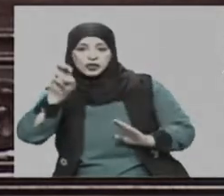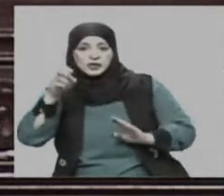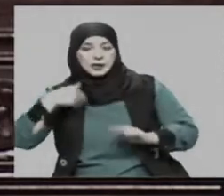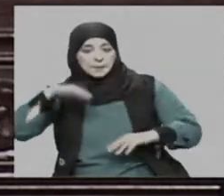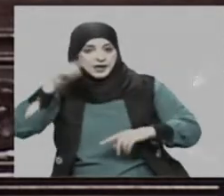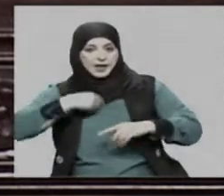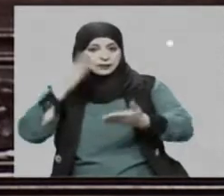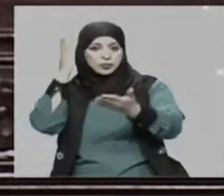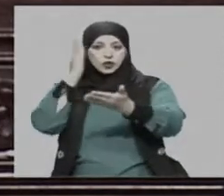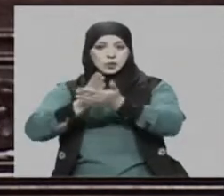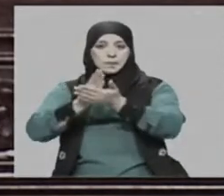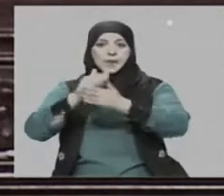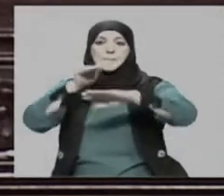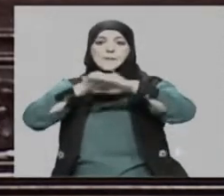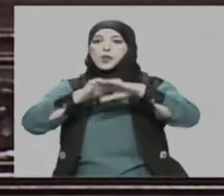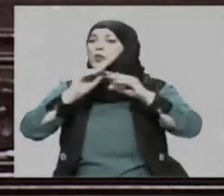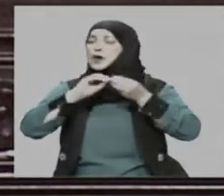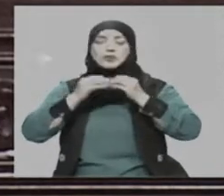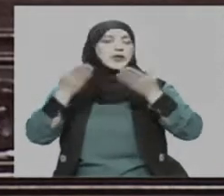الحكايه هذه الكل،